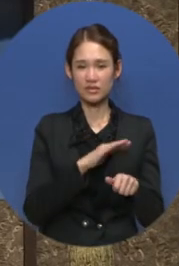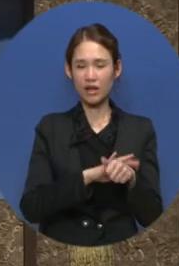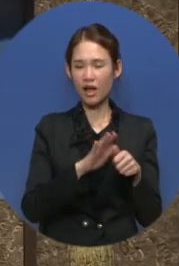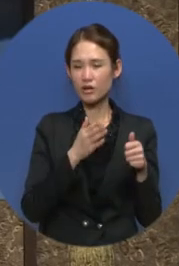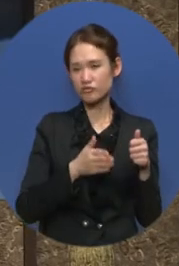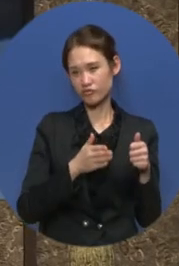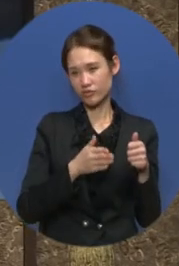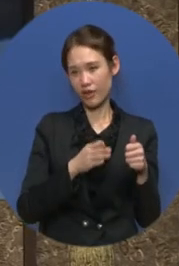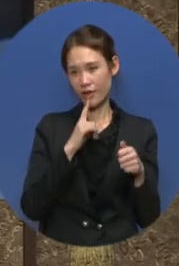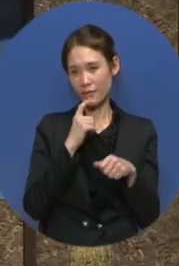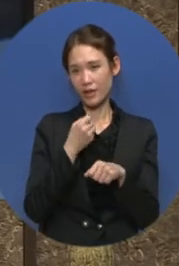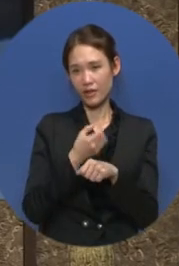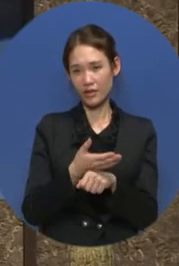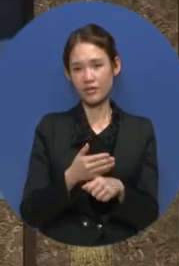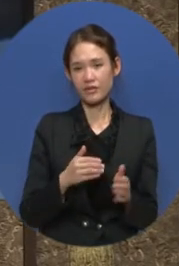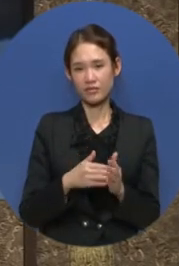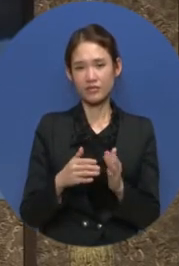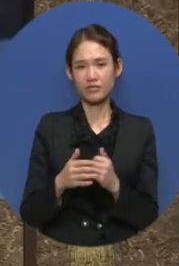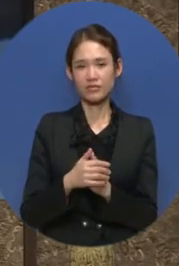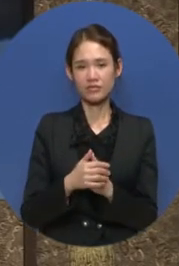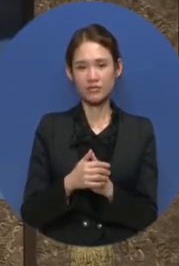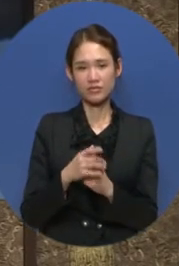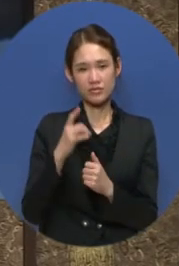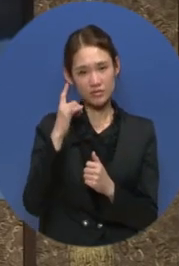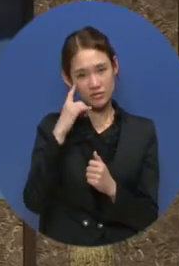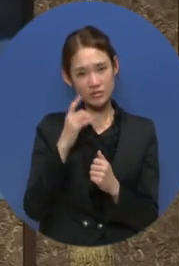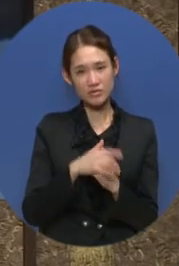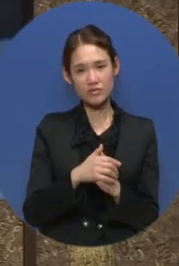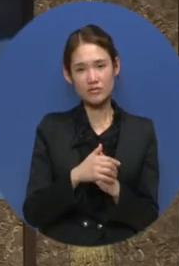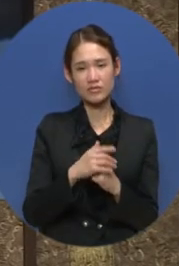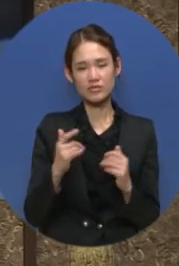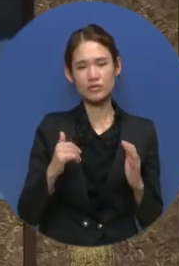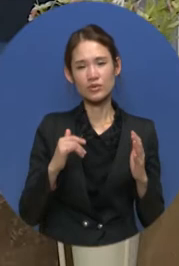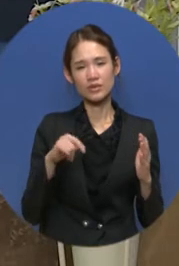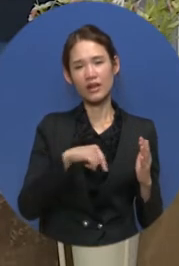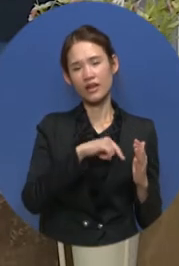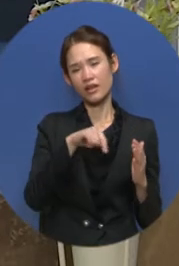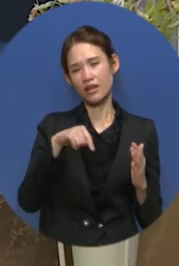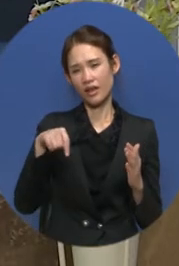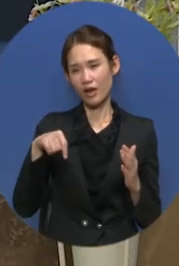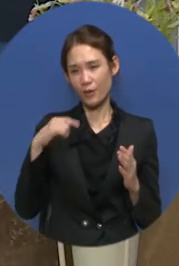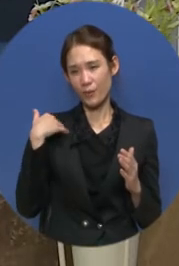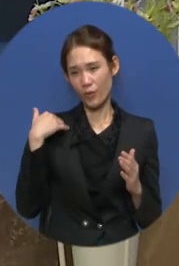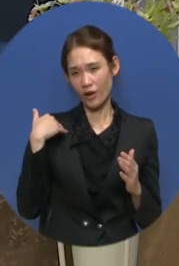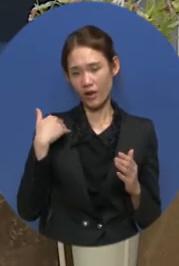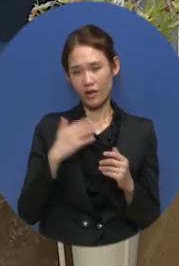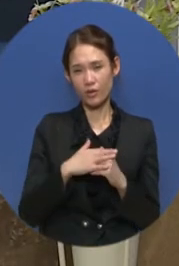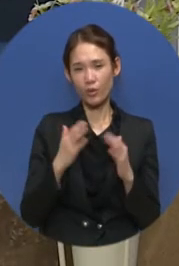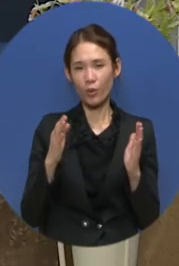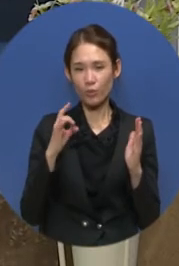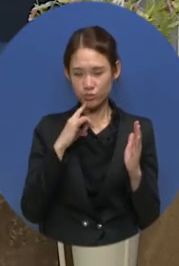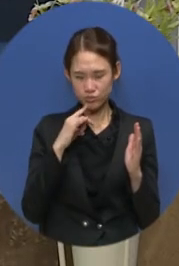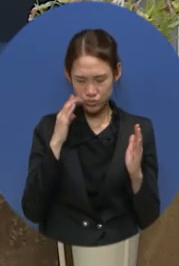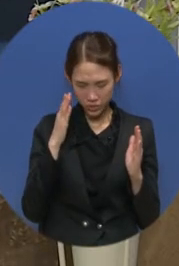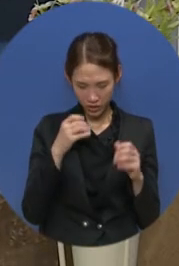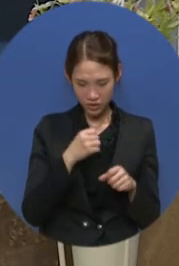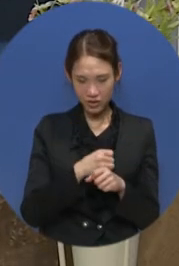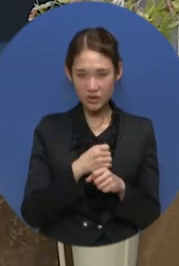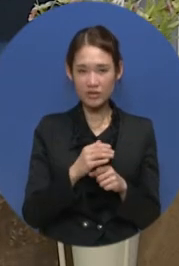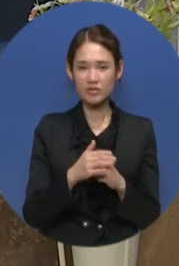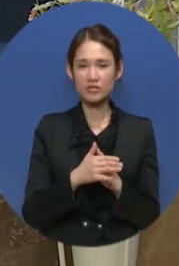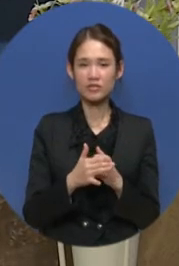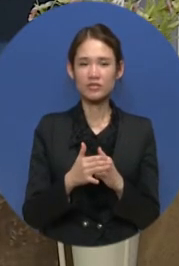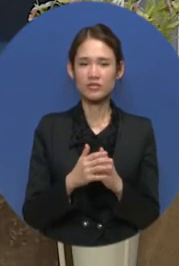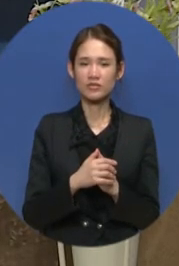잘 부탁한다는 거예요, 저한테. 아. 그 왜 그러냐고 그랬더니 너무 세상을 좀 모른다. 공부만 하고 이제 막 떨어지니까